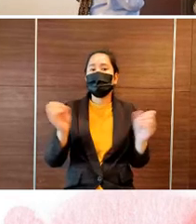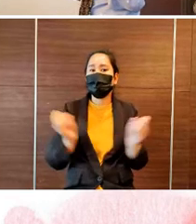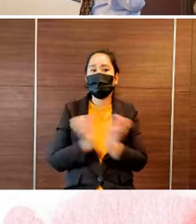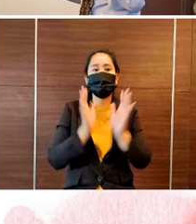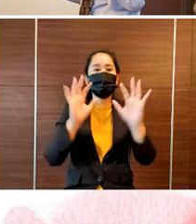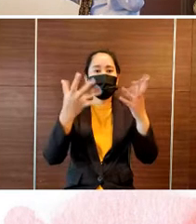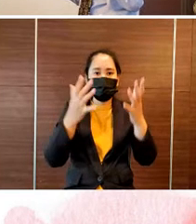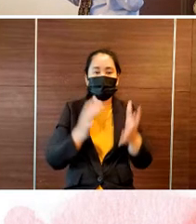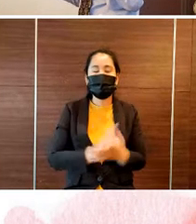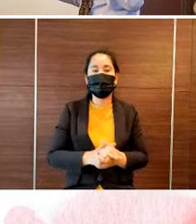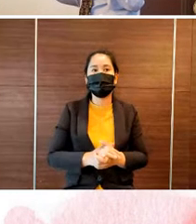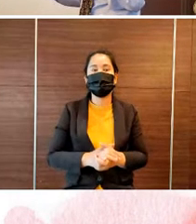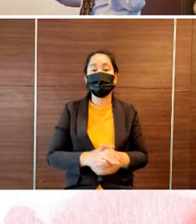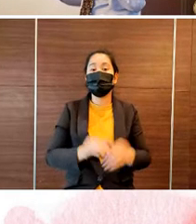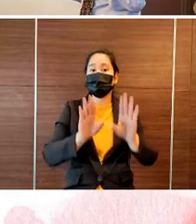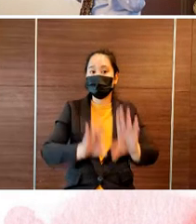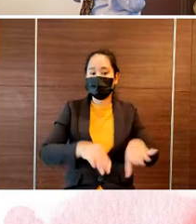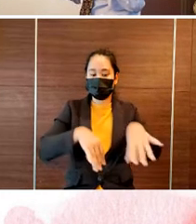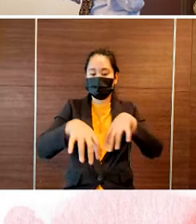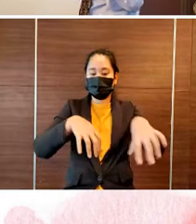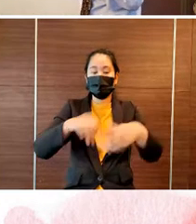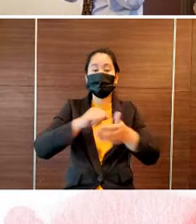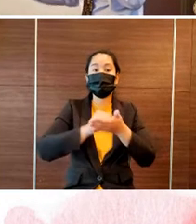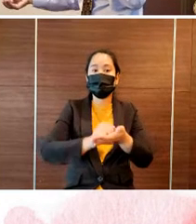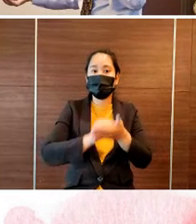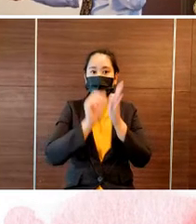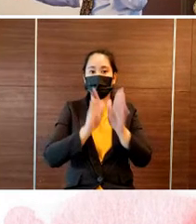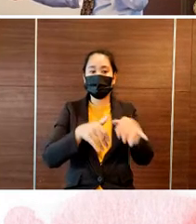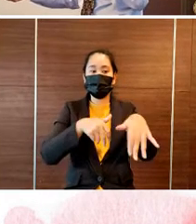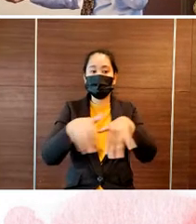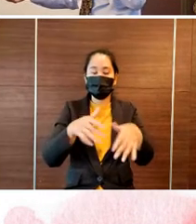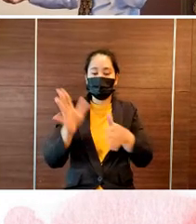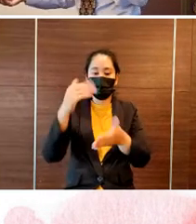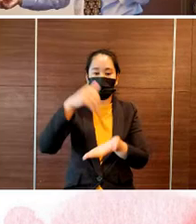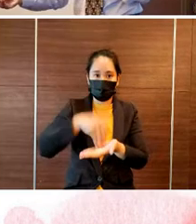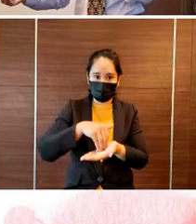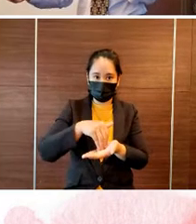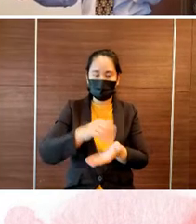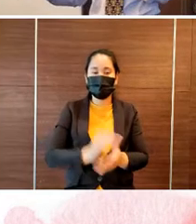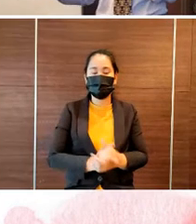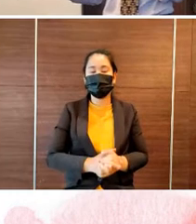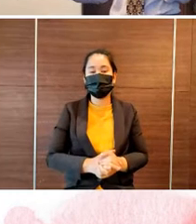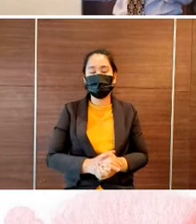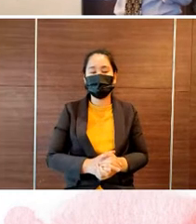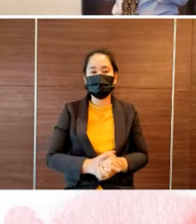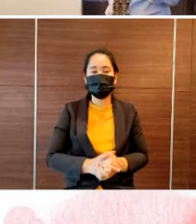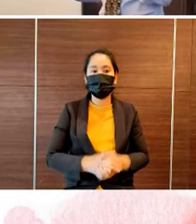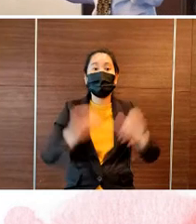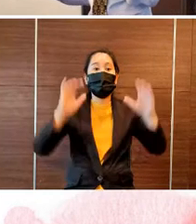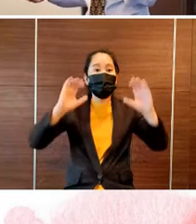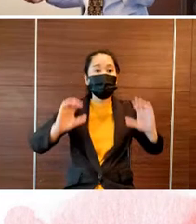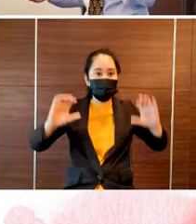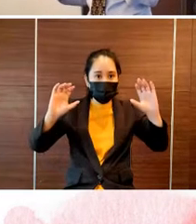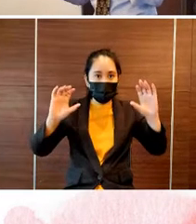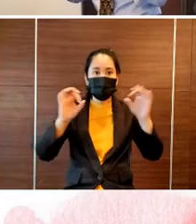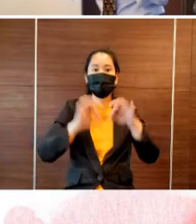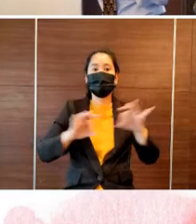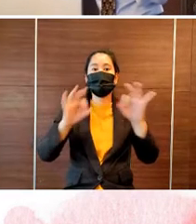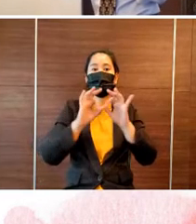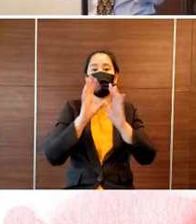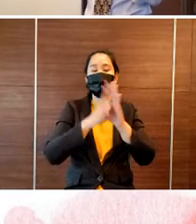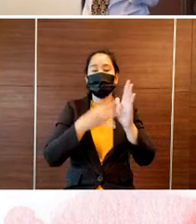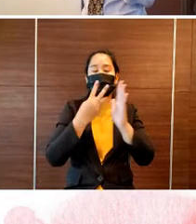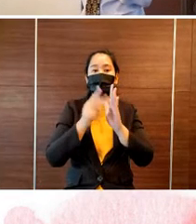อันนี้คือรูปแบบการจัดบริการสุขภาพที่เอาประชาชนเป็นศูนย์กลางนะครับนะรัฐต้องมีนโยบายที่